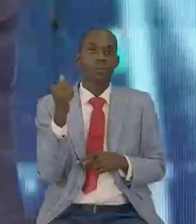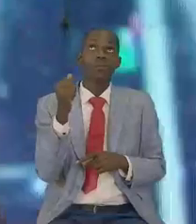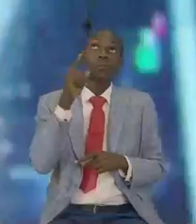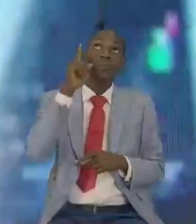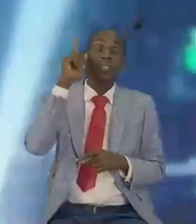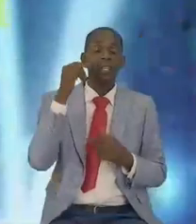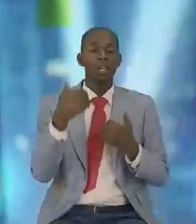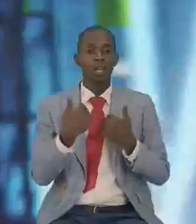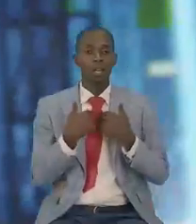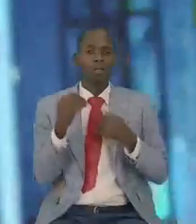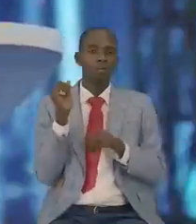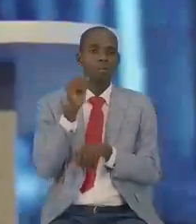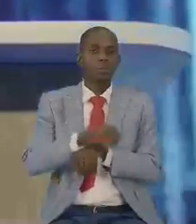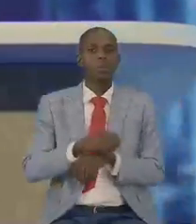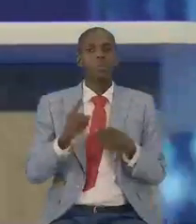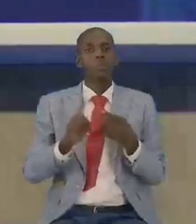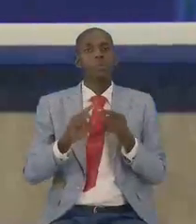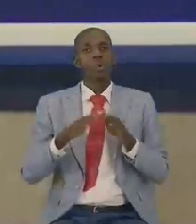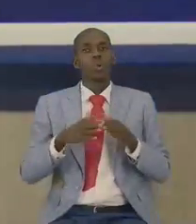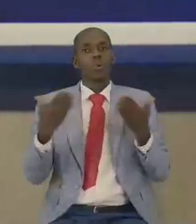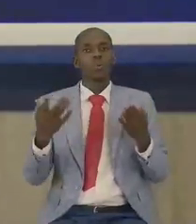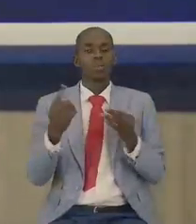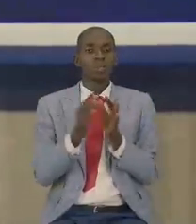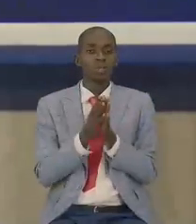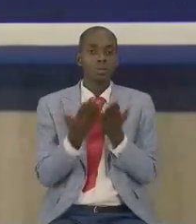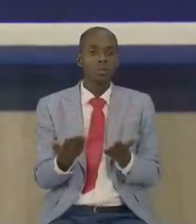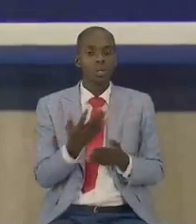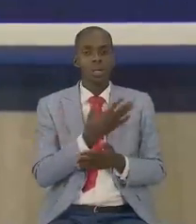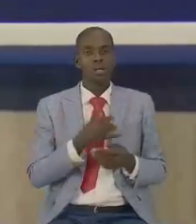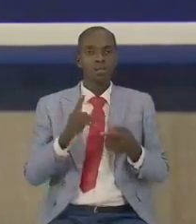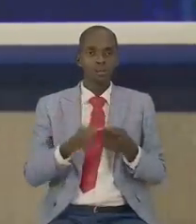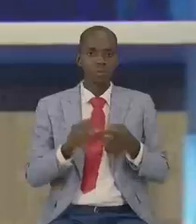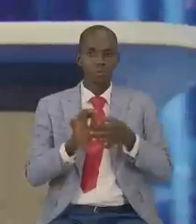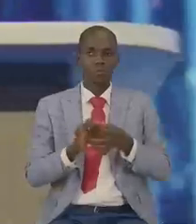vaincu pour ouvrir le livre et ses sept sceaux.